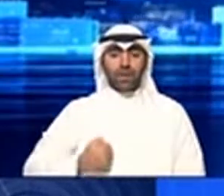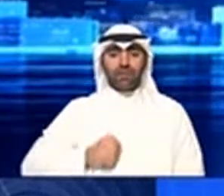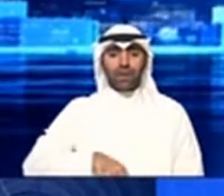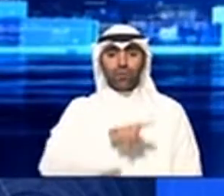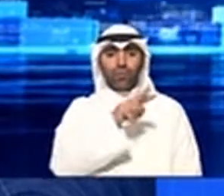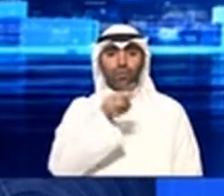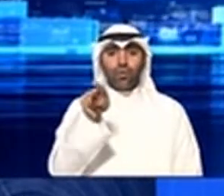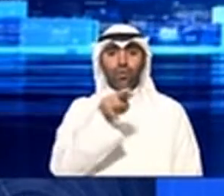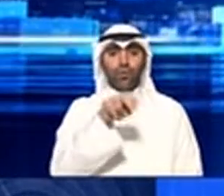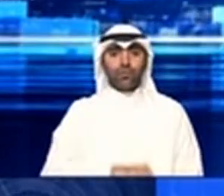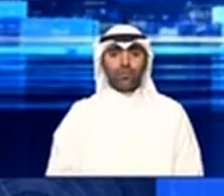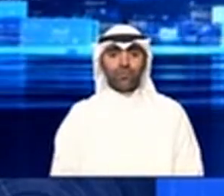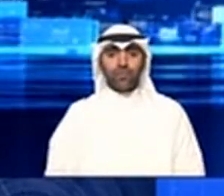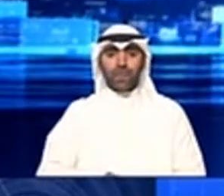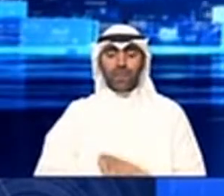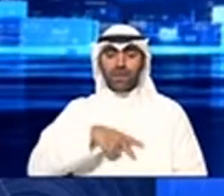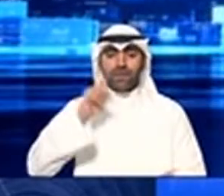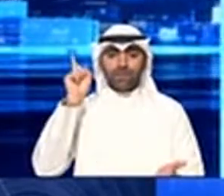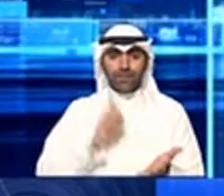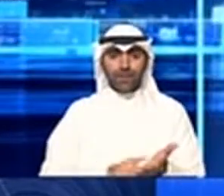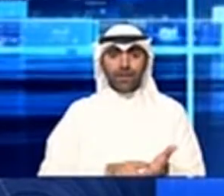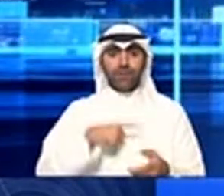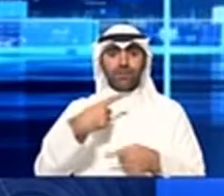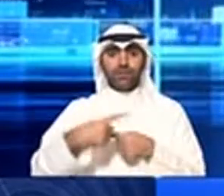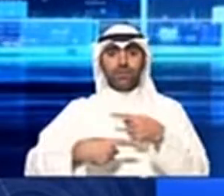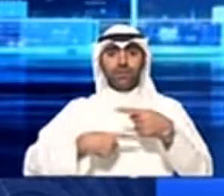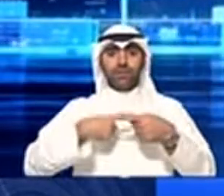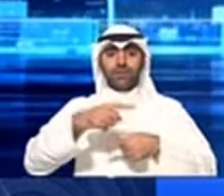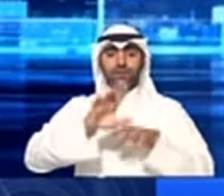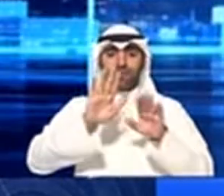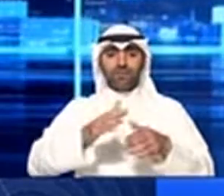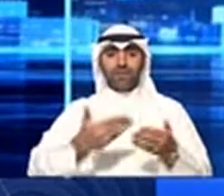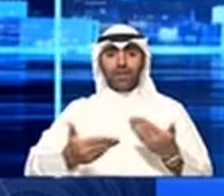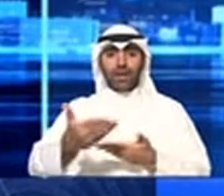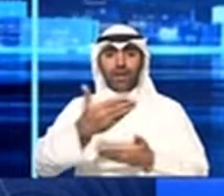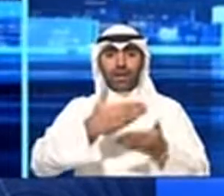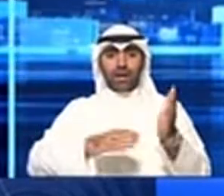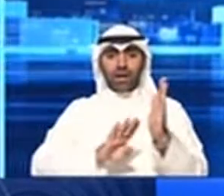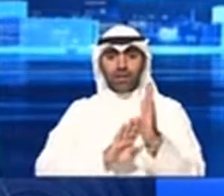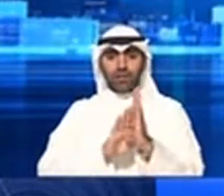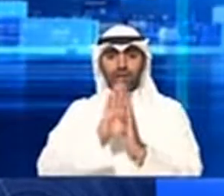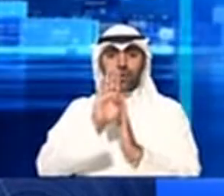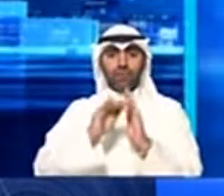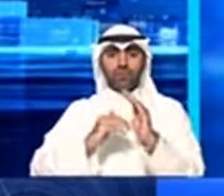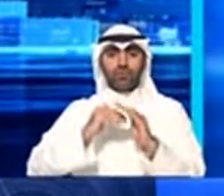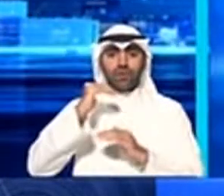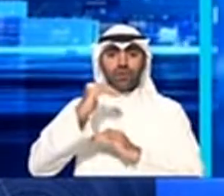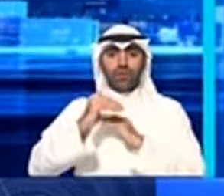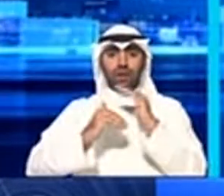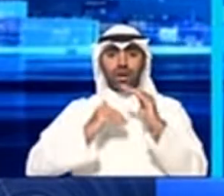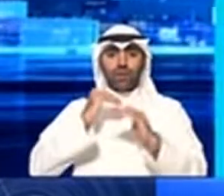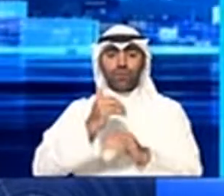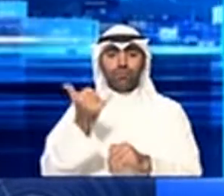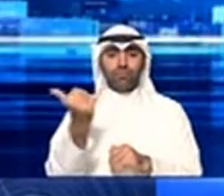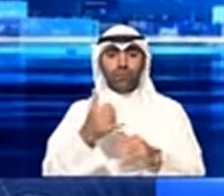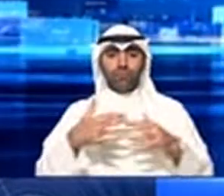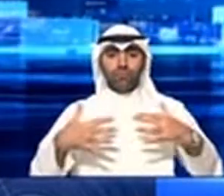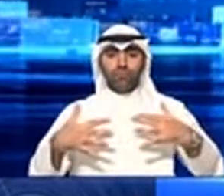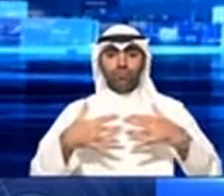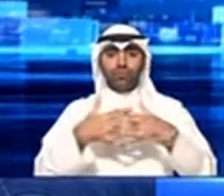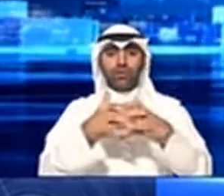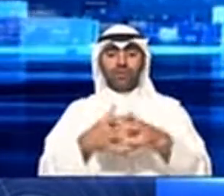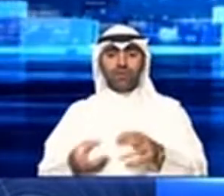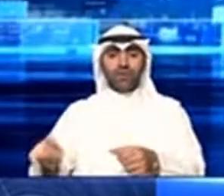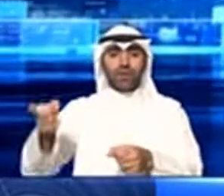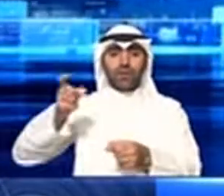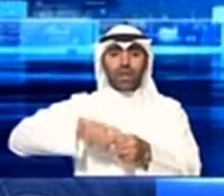الشقيقين، مؤكدا سموه رعاه الله التطلع لتعزيزها والارتقاء بالتعاون المشترك بين البلدين الشقيقين